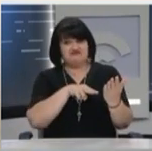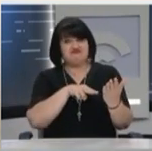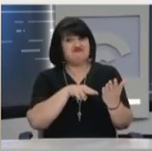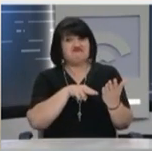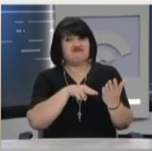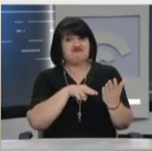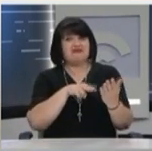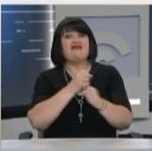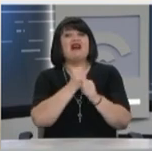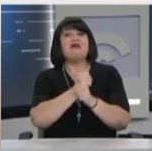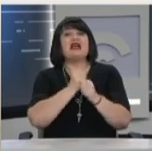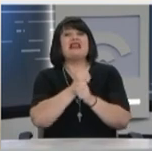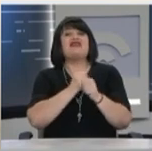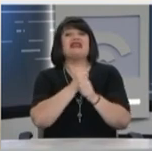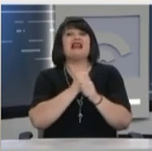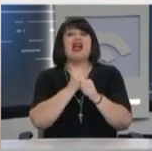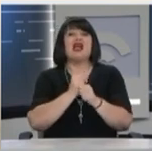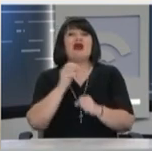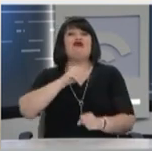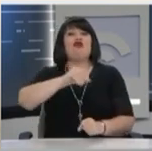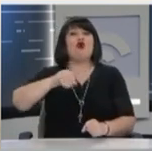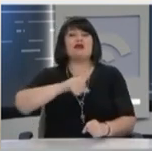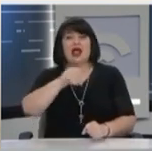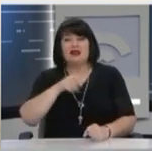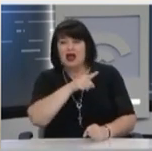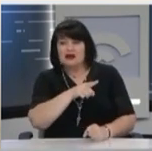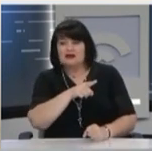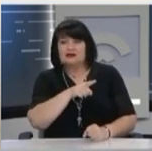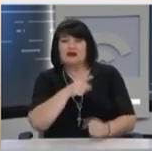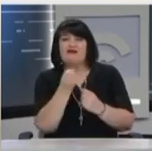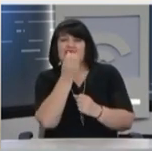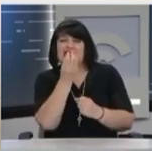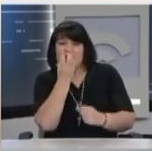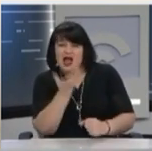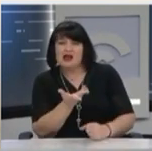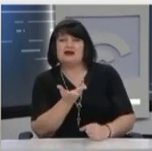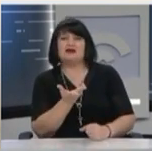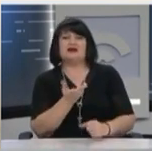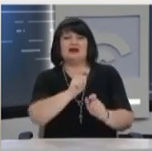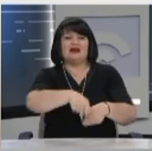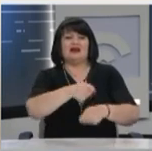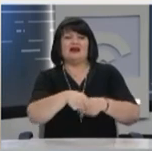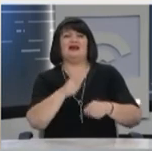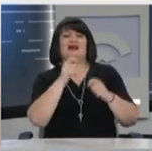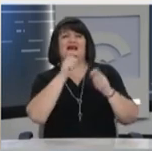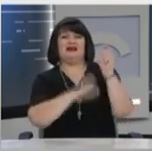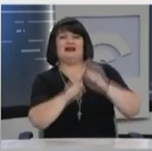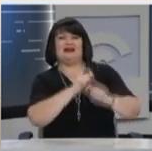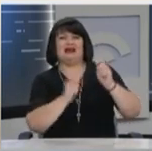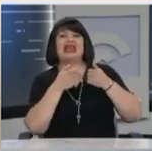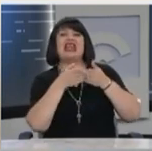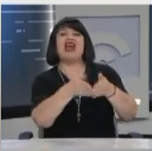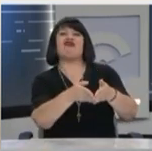βότανα, φαρμακευτικά, πουθενά δεν είδα για τα ναυπηγεία, πουθενά δεν είδα για τη μείωση του έμφυα με